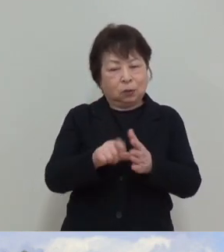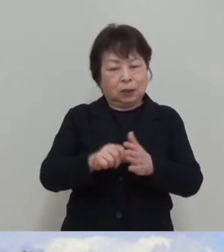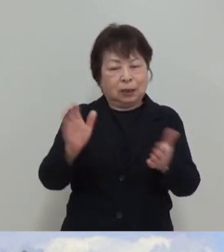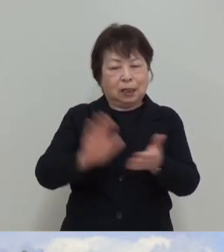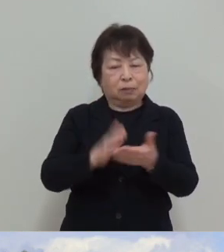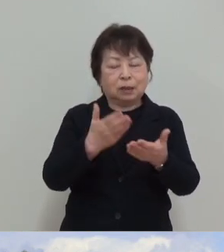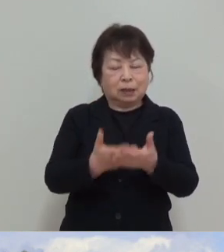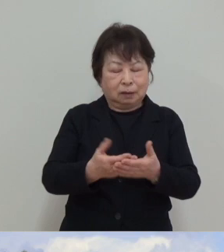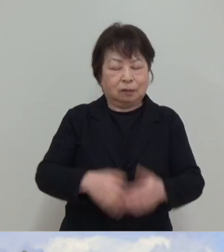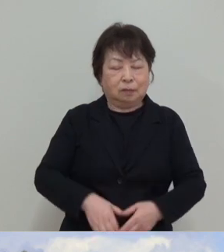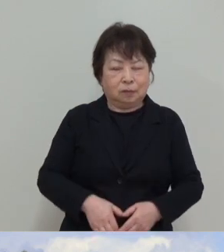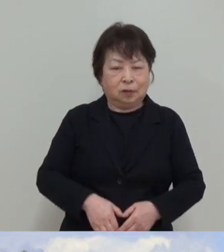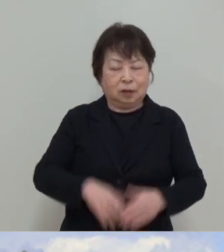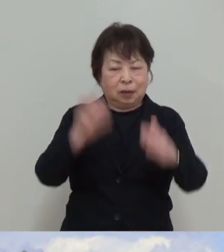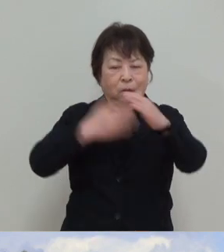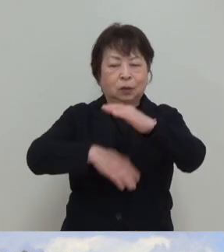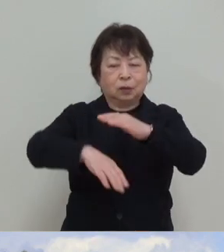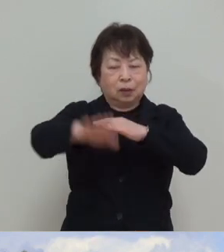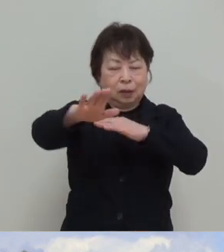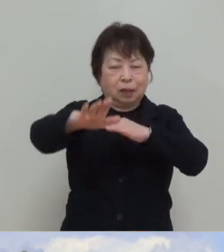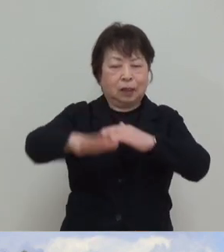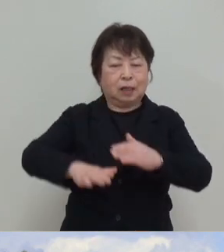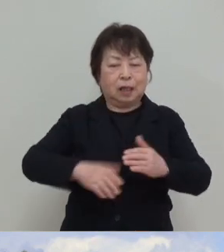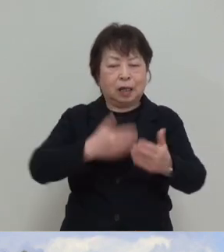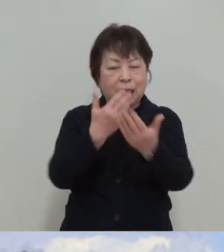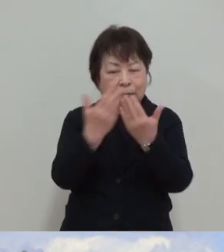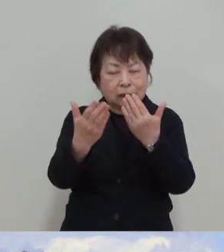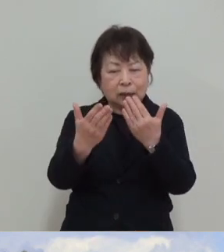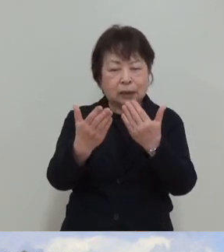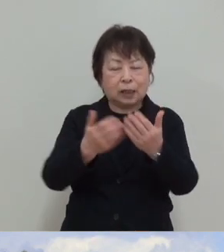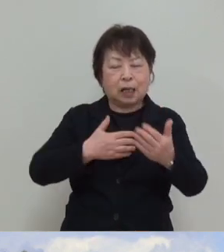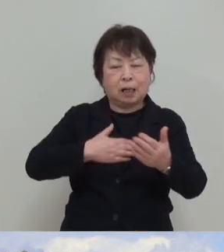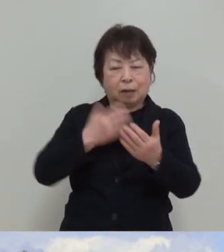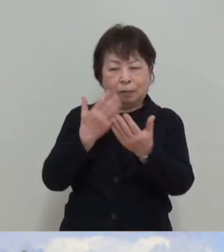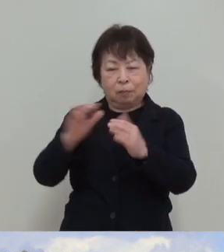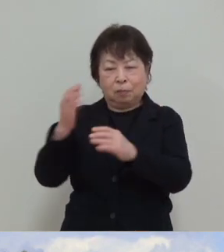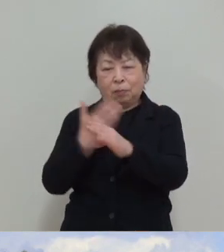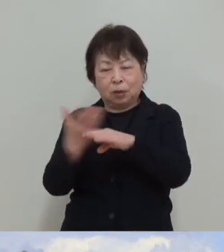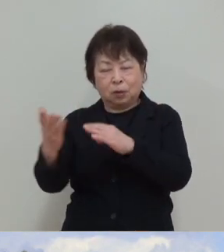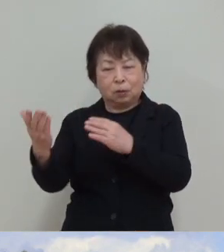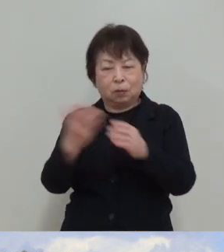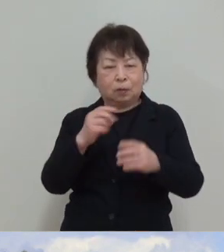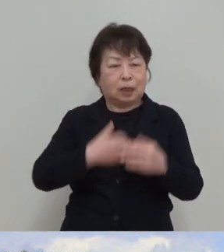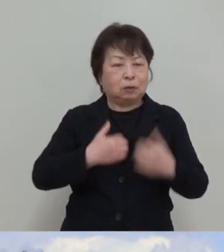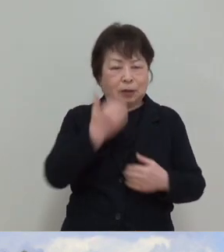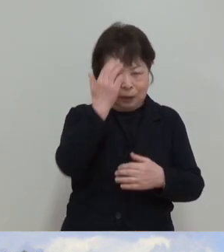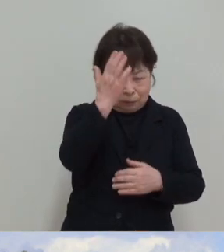外に出て鮮やかな新緑をお楽しみください。